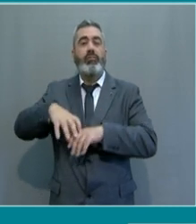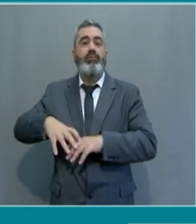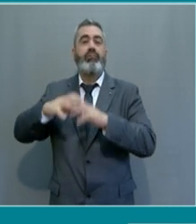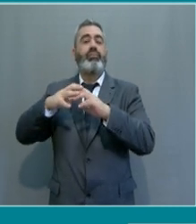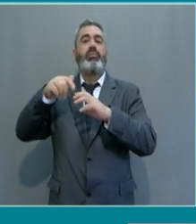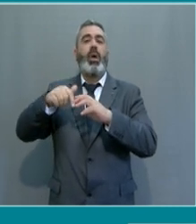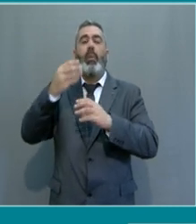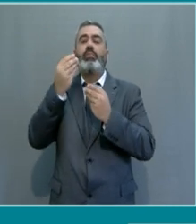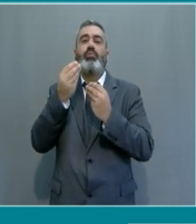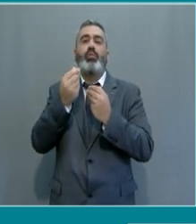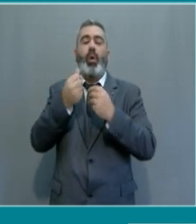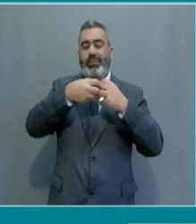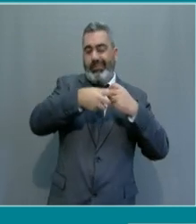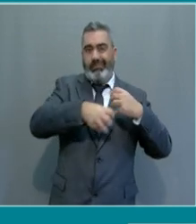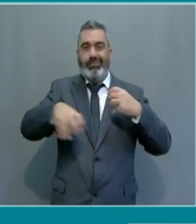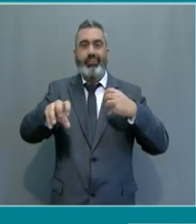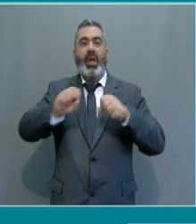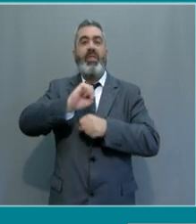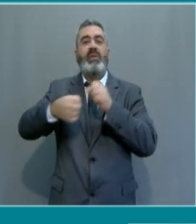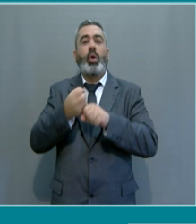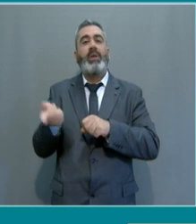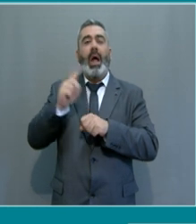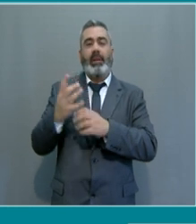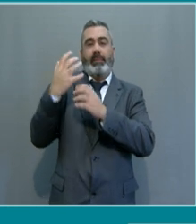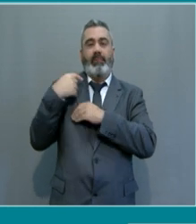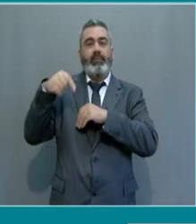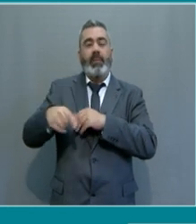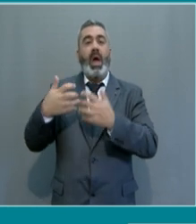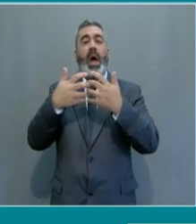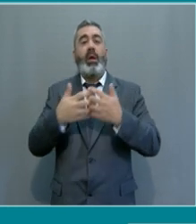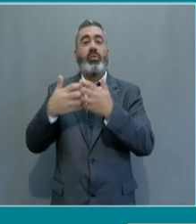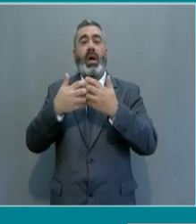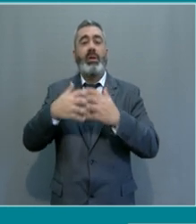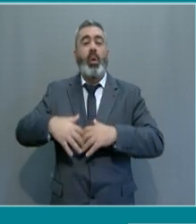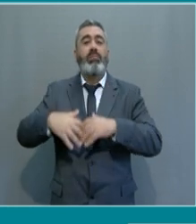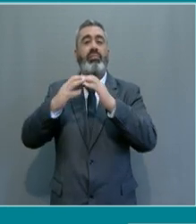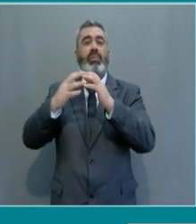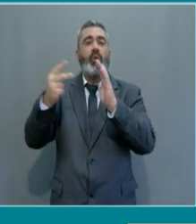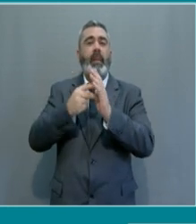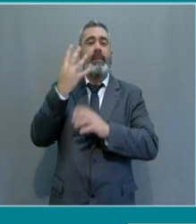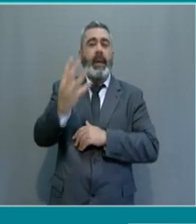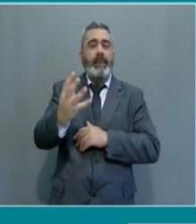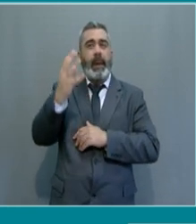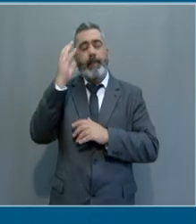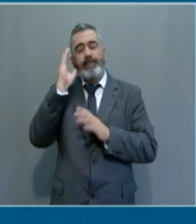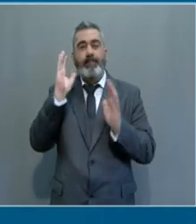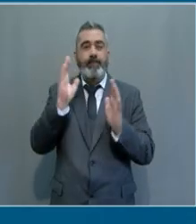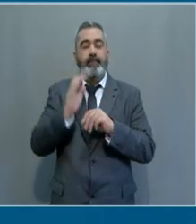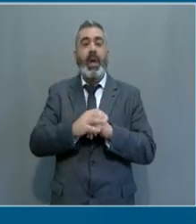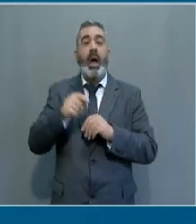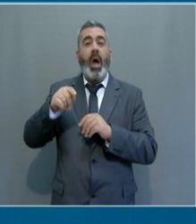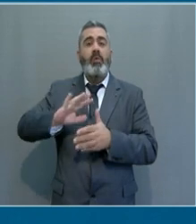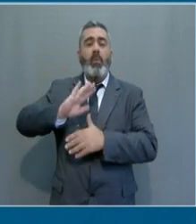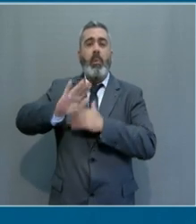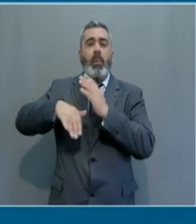μια επέκταση των δραστηριοτήτων μας με ένα εργοστάσιο που λειτουργήσε το 2004, αν θυμάμαι καλά, και εξελίχθηκε